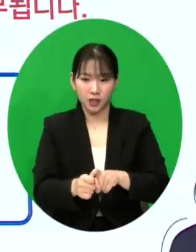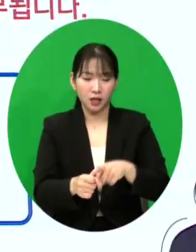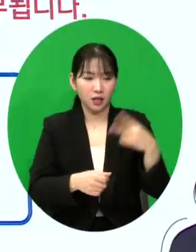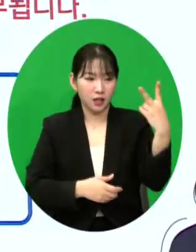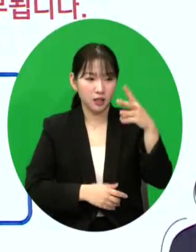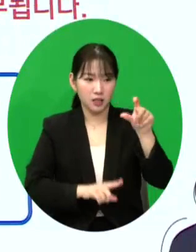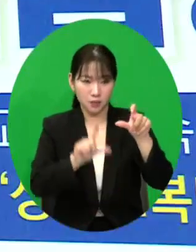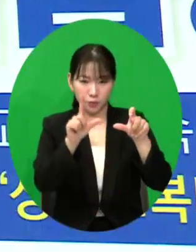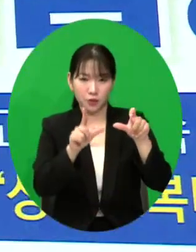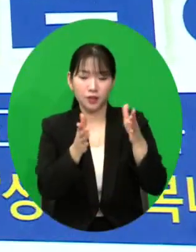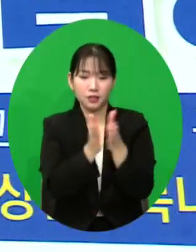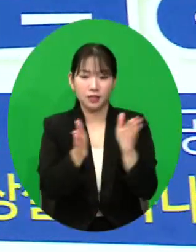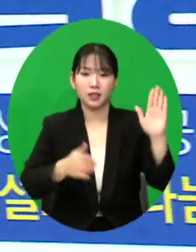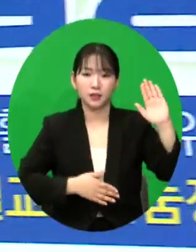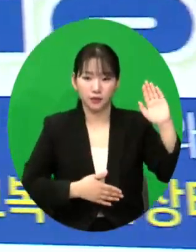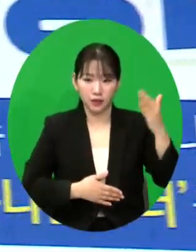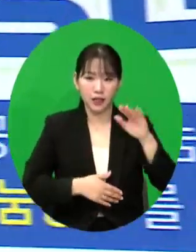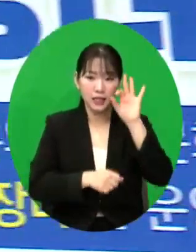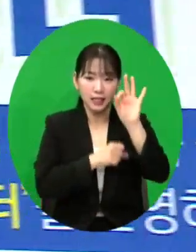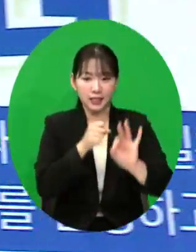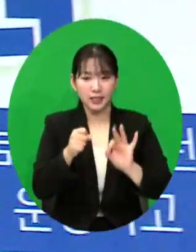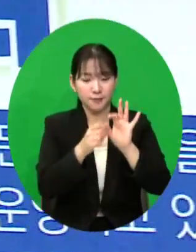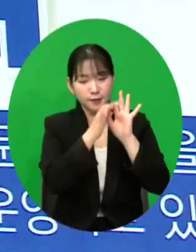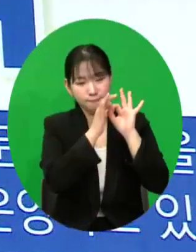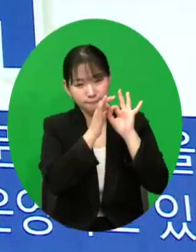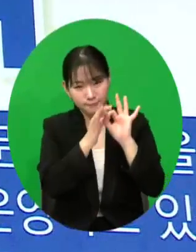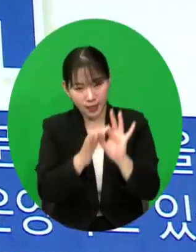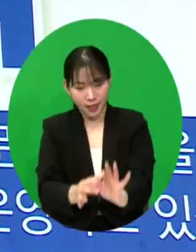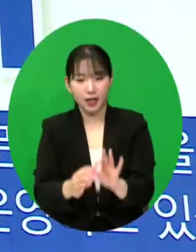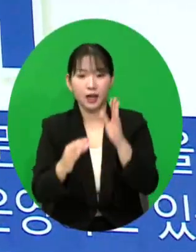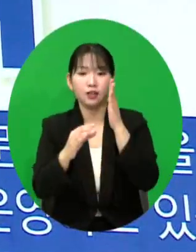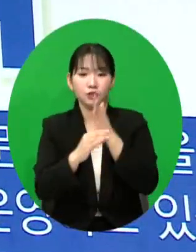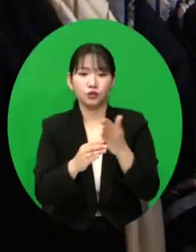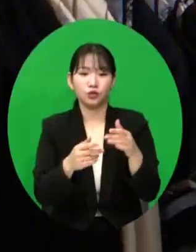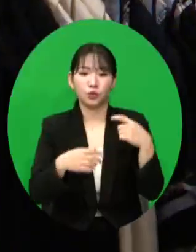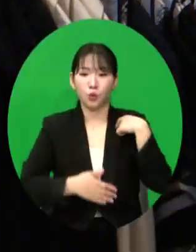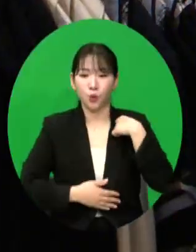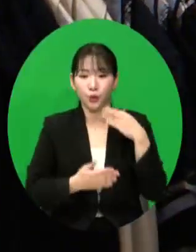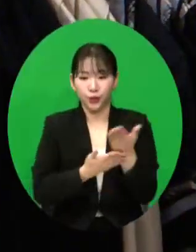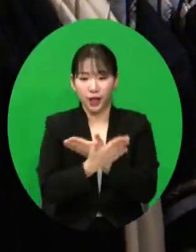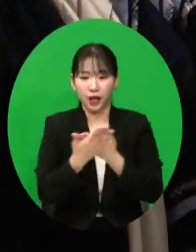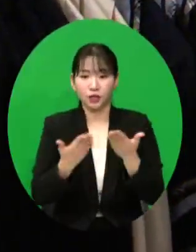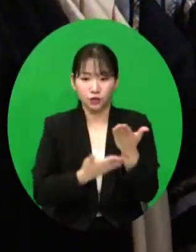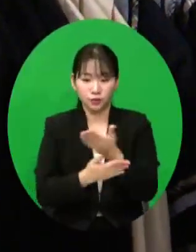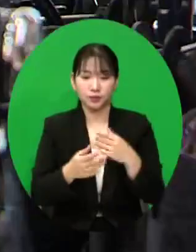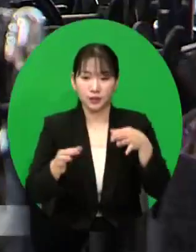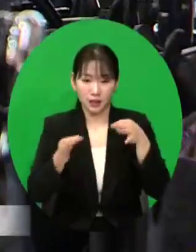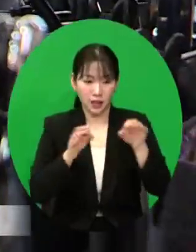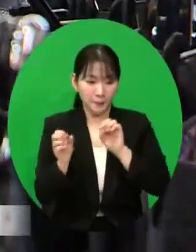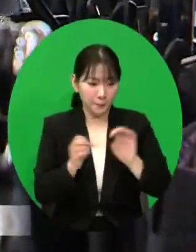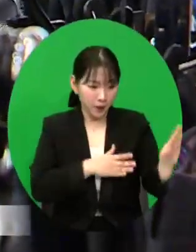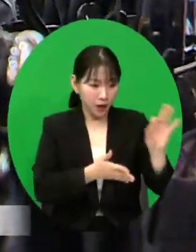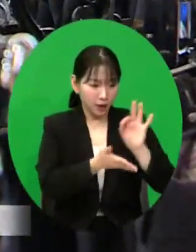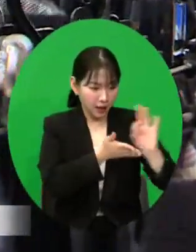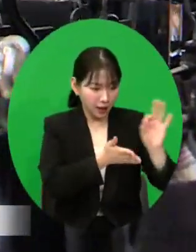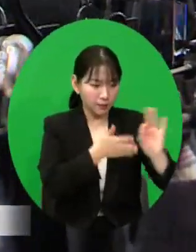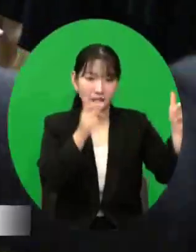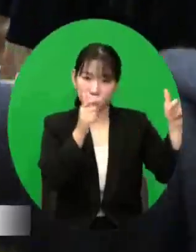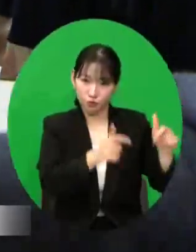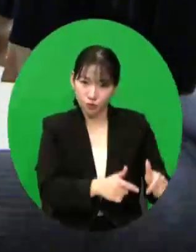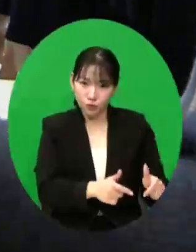지난 2015년 시작해 10년째 운영되고 있는 교복 나눔 장터. 버려지는 교복 등 낭비를